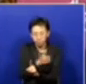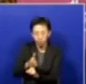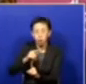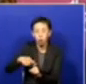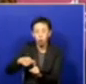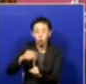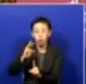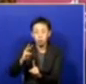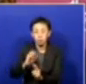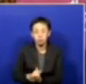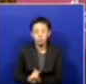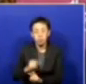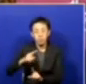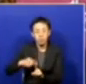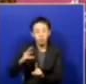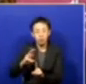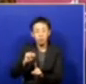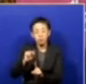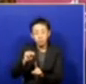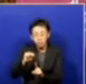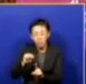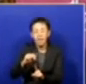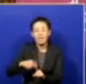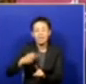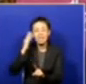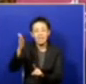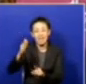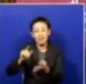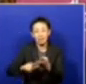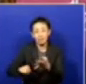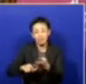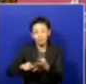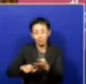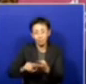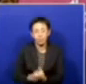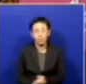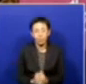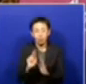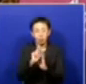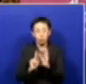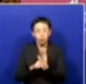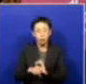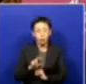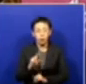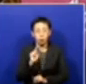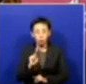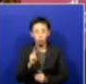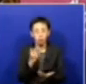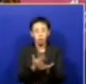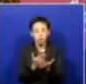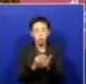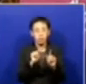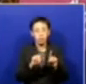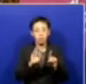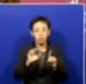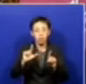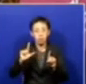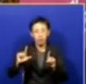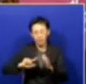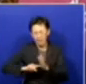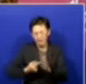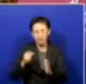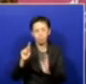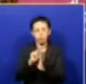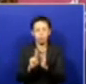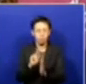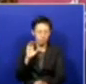30 มิถุนาก็หมายถึงว่าสิ้นเดือนหน้าในขณะที่พ.ร.ก. 1.9 ล้านล้านท่านเพิ่งมีผลบังคับใช้เมื่อวันที่19